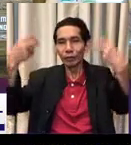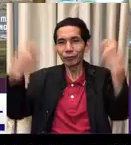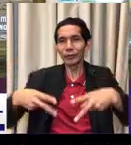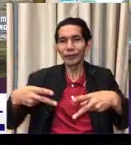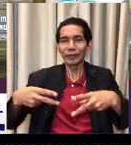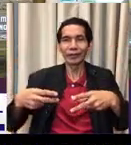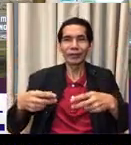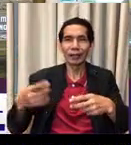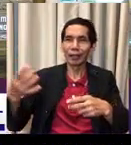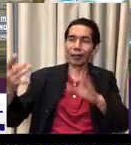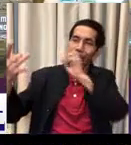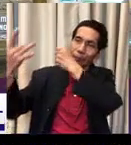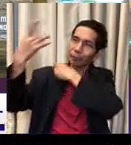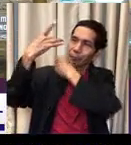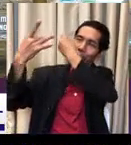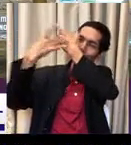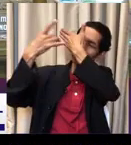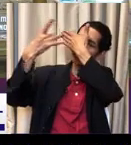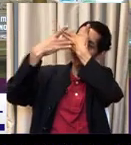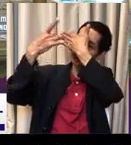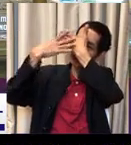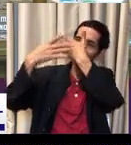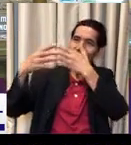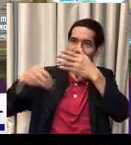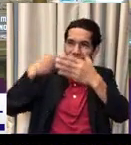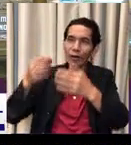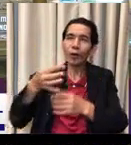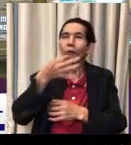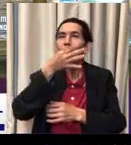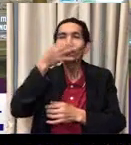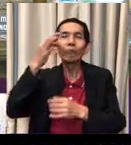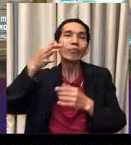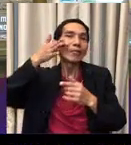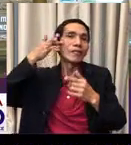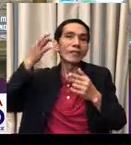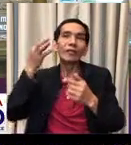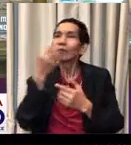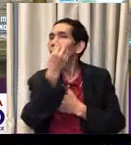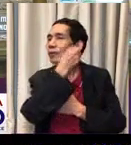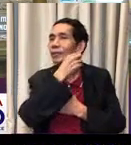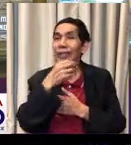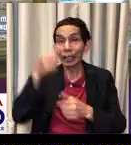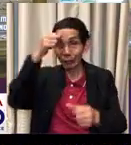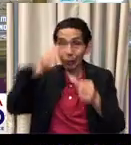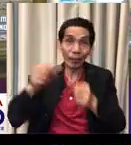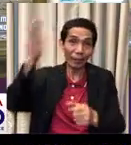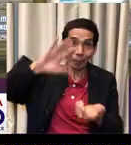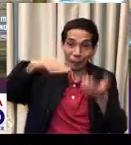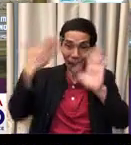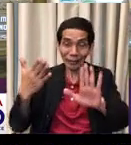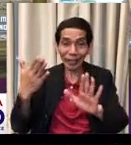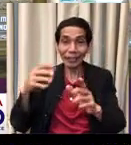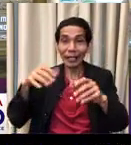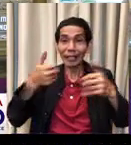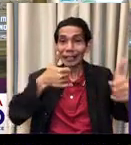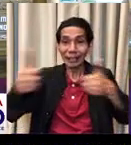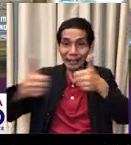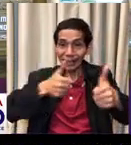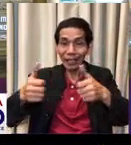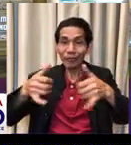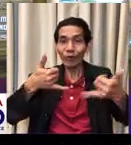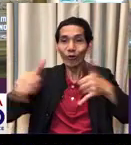O, pitik ka lang yung O, lagaya kayo ng lipstick. O, yan, naalala nyo ng araw? O,